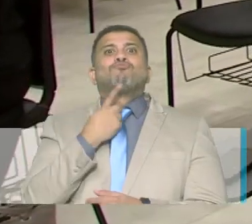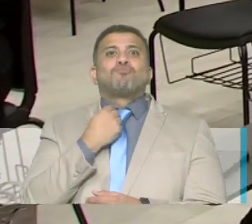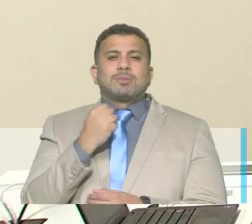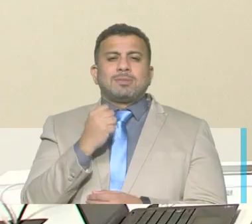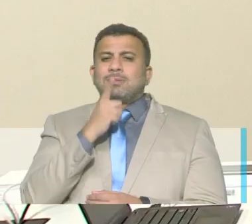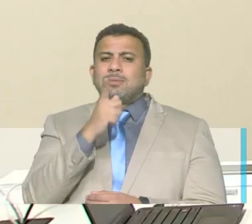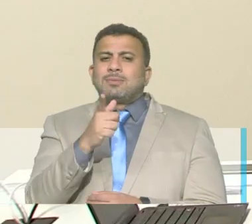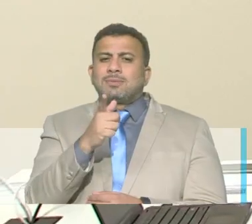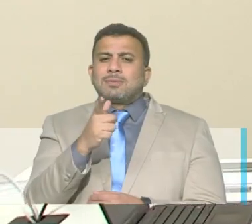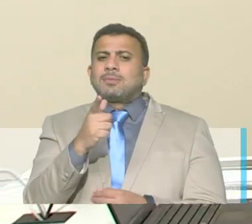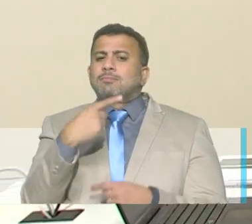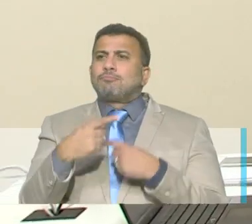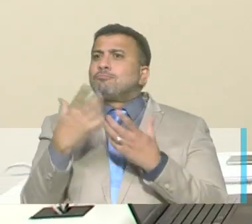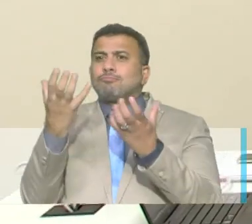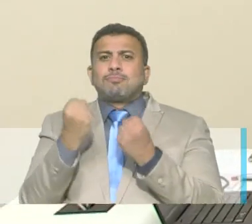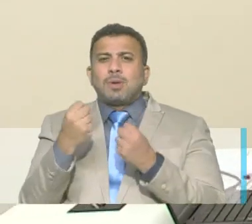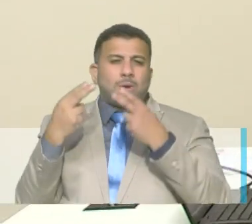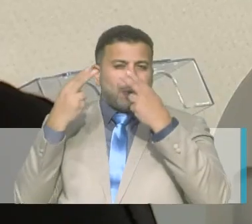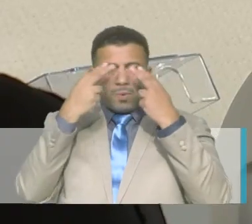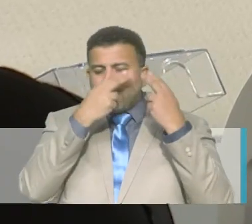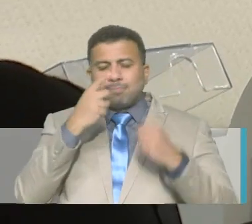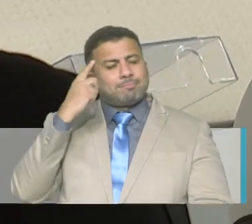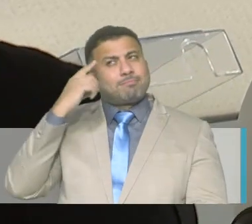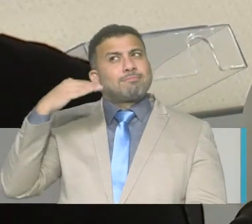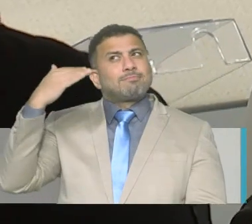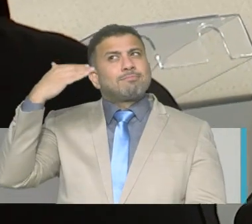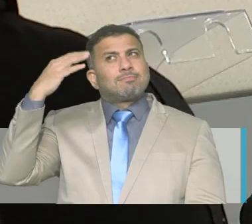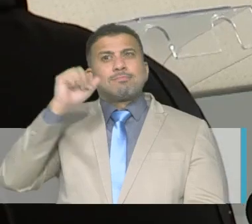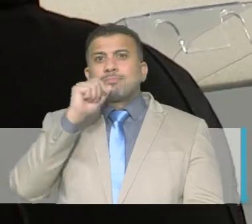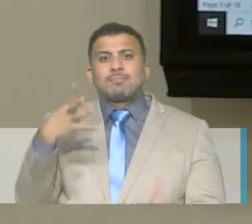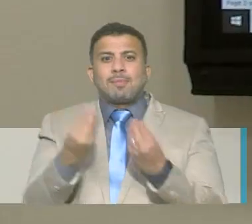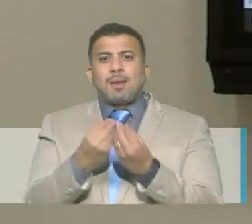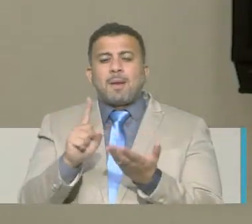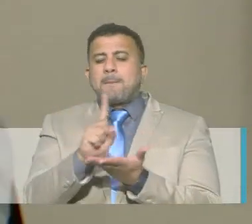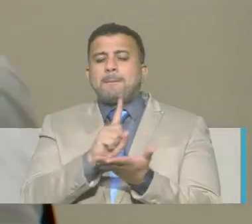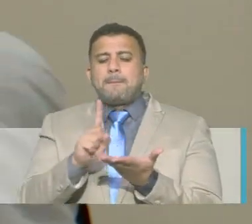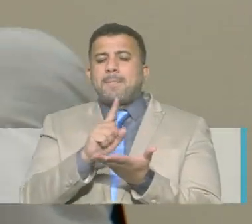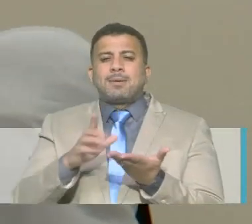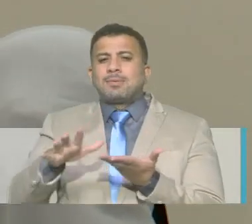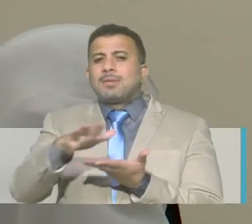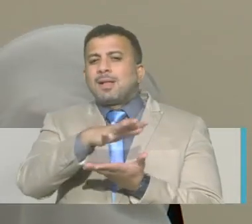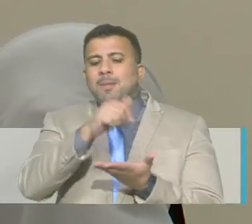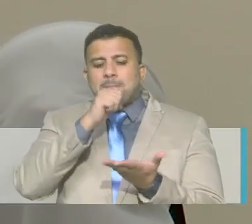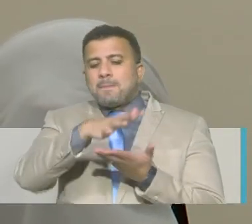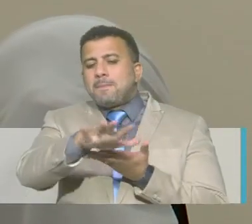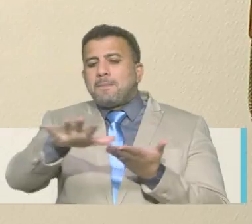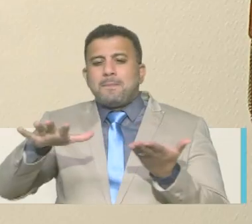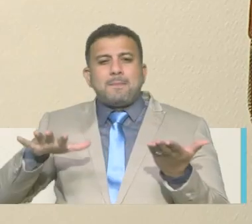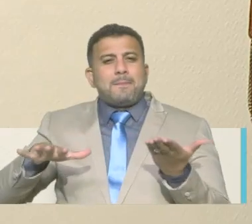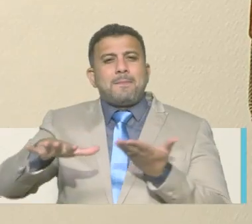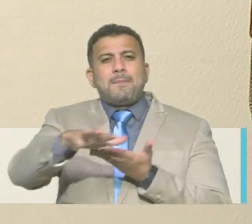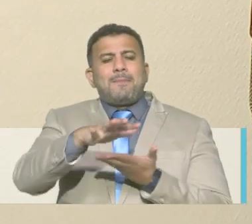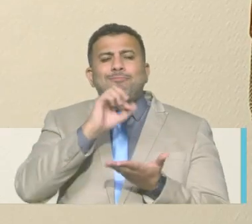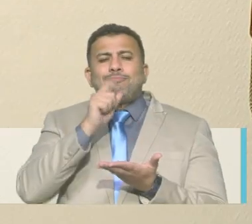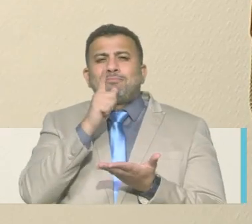الجامعة، فهي مستمدة من رؤية استشرافية تنسجم مع البيئة المحيطة بعروس الساحل الشرقي،